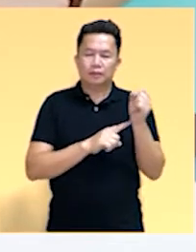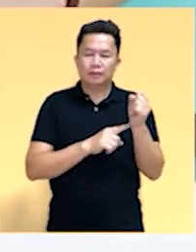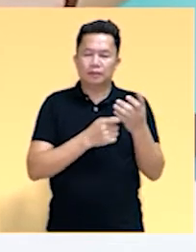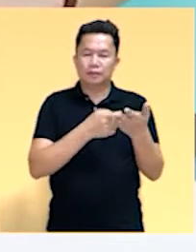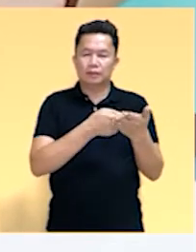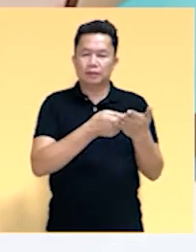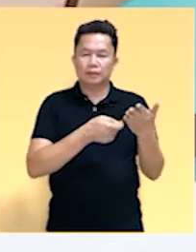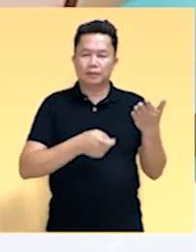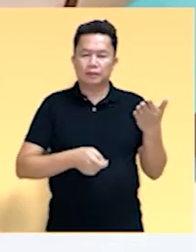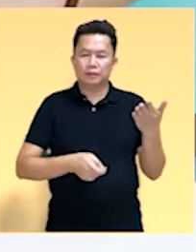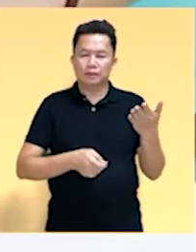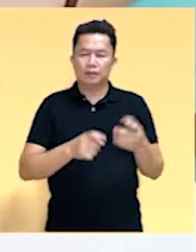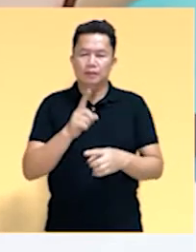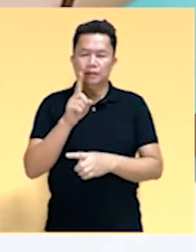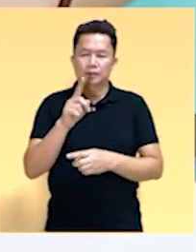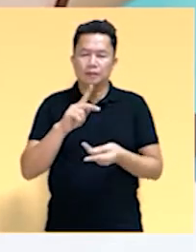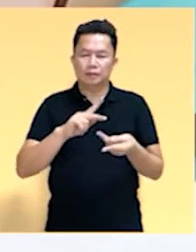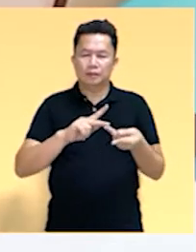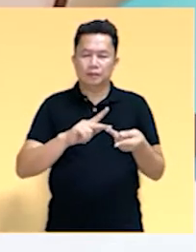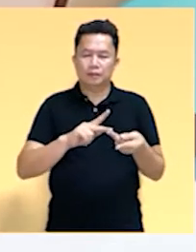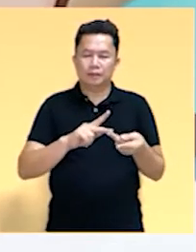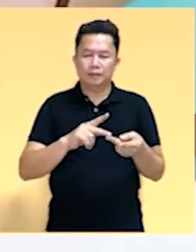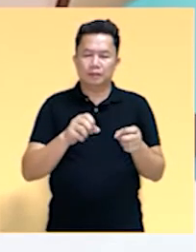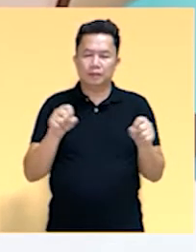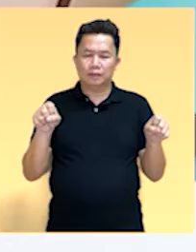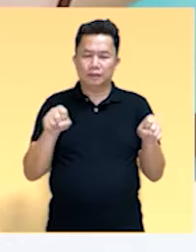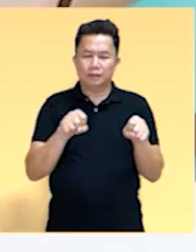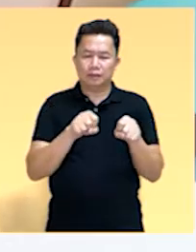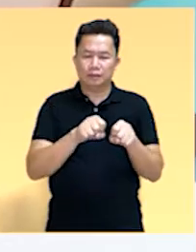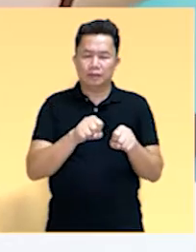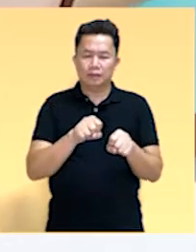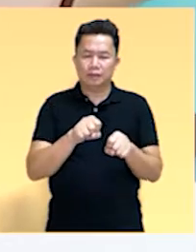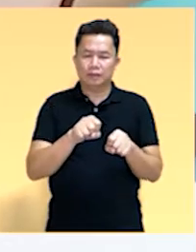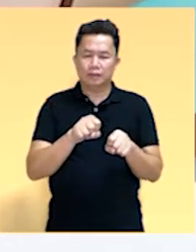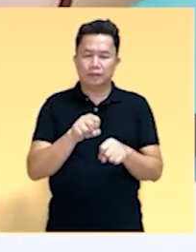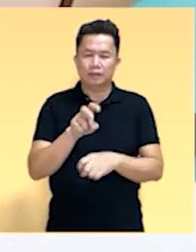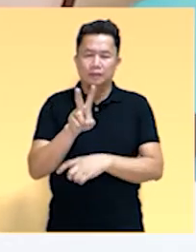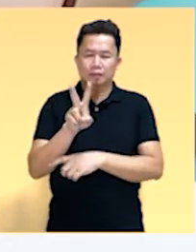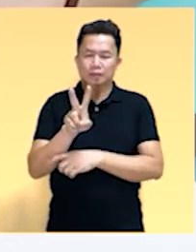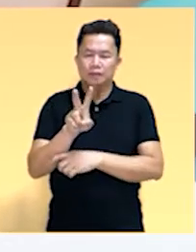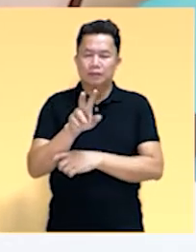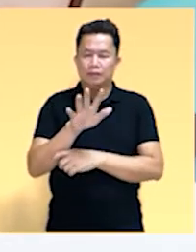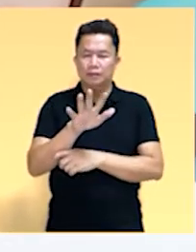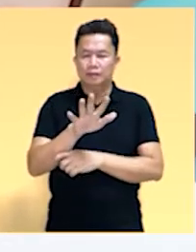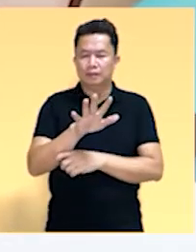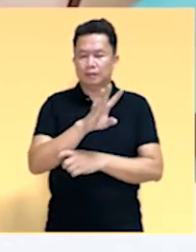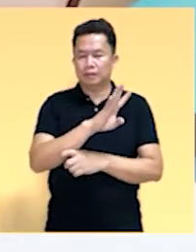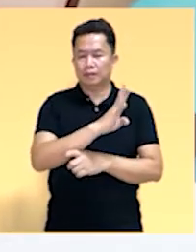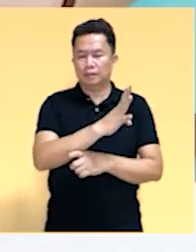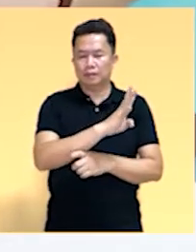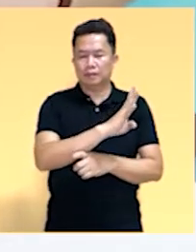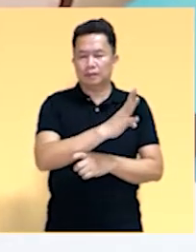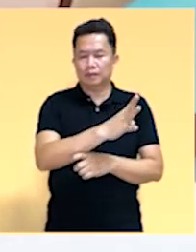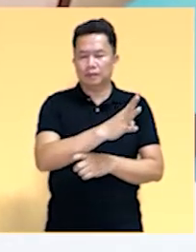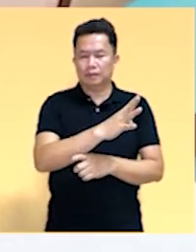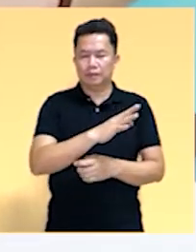Ang orihinal na presyo ng isang pares ng sapatos ay